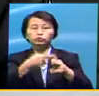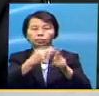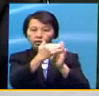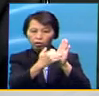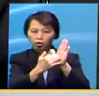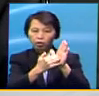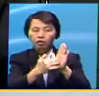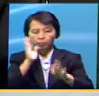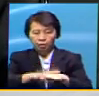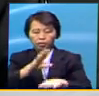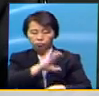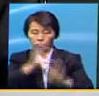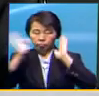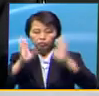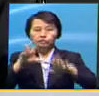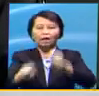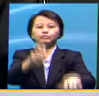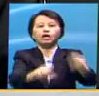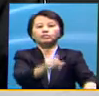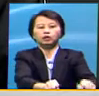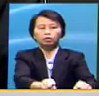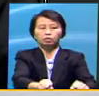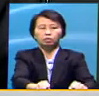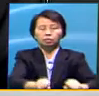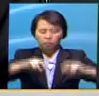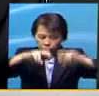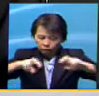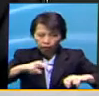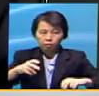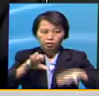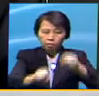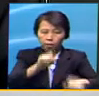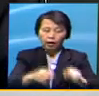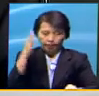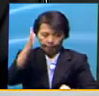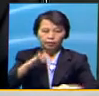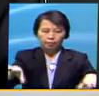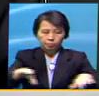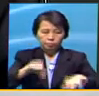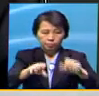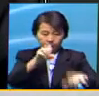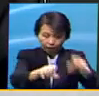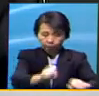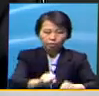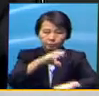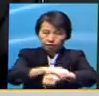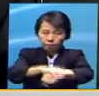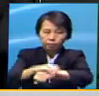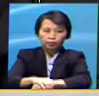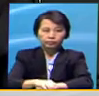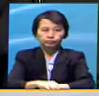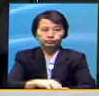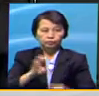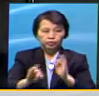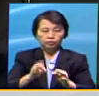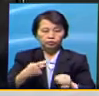jika mereka berada di sini, maka bukan hanya siasatan, kita akan melakukan penahanan. Sebagaimana yang pernah